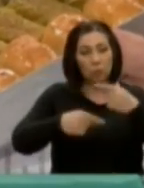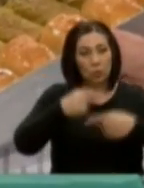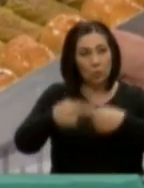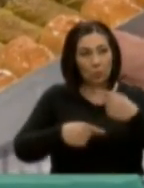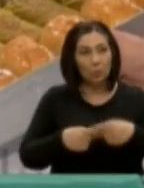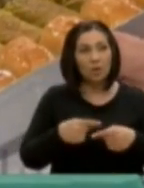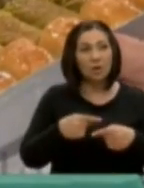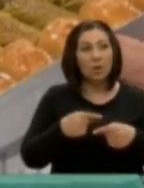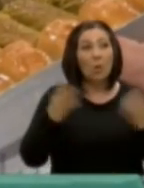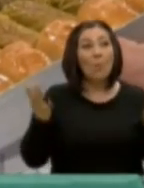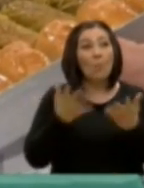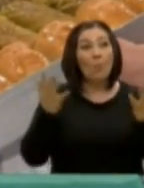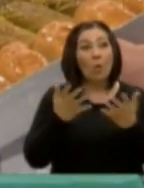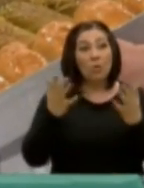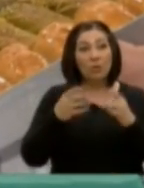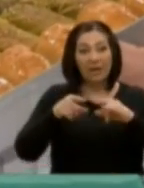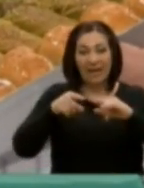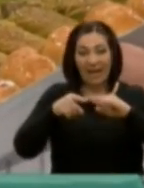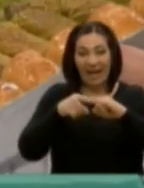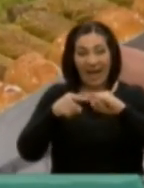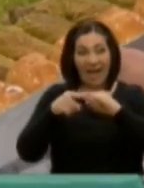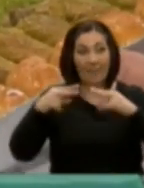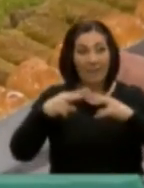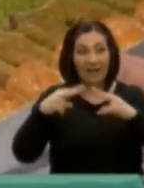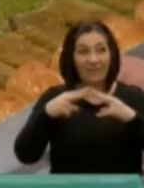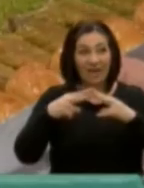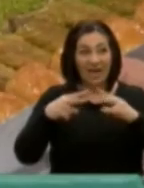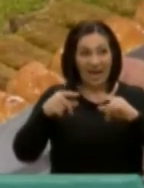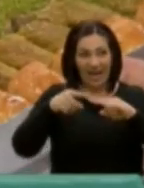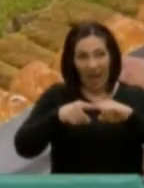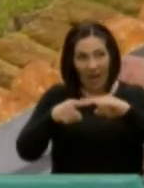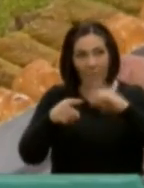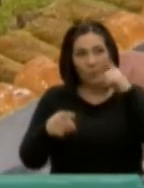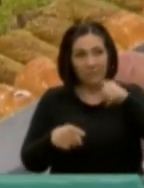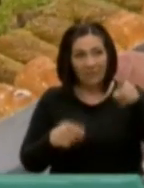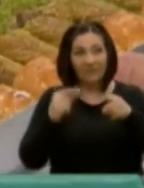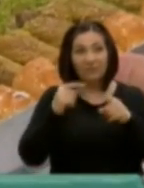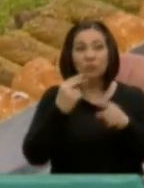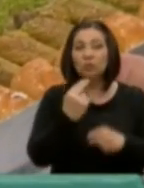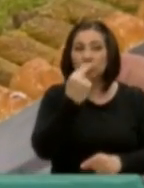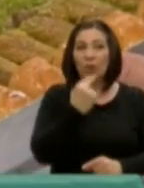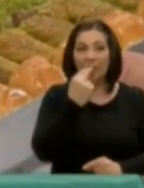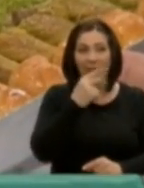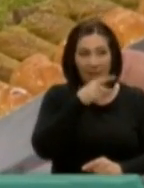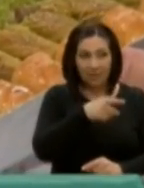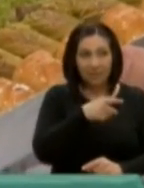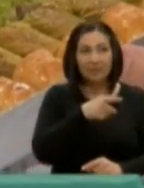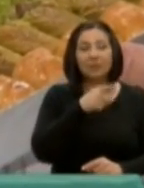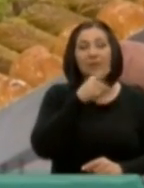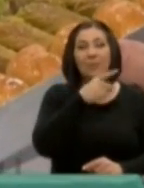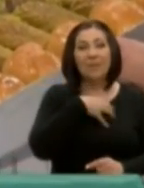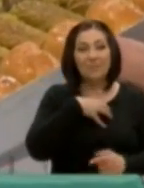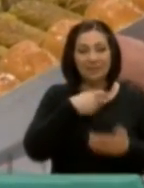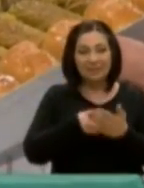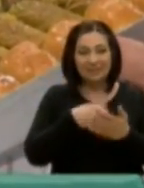Fıstıklı dürüm. Bol fıstıklı kara baklava. Kara baklava ne? Kare baklava. Kare baklava. Çikolatalı. Güzel. Bu da benim